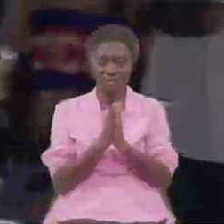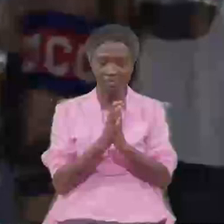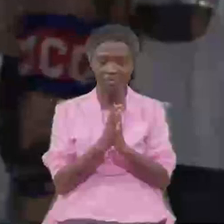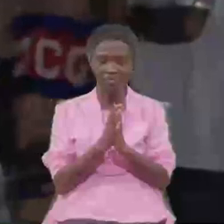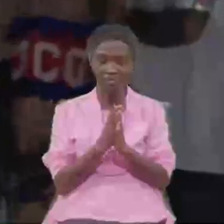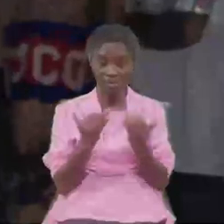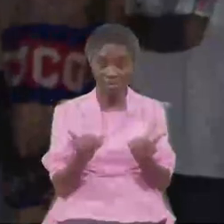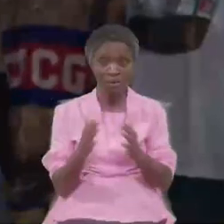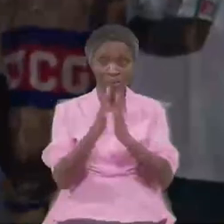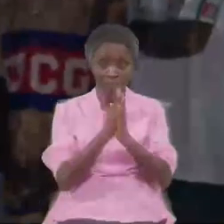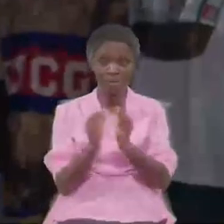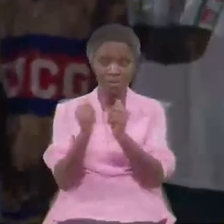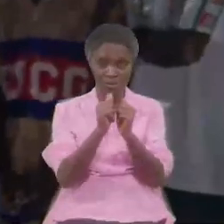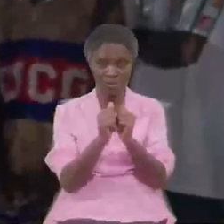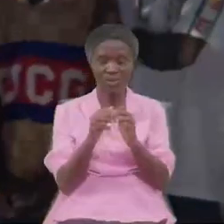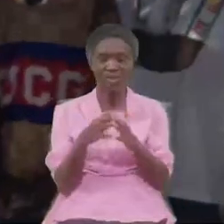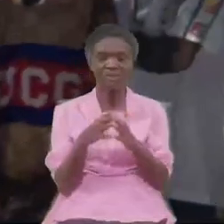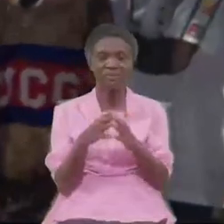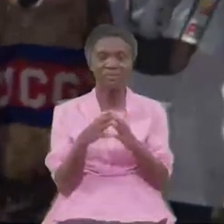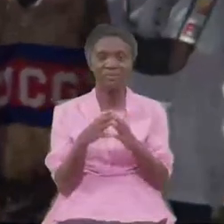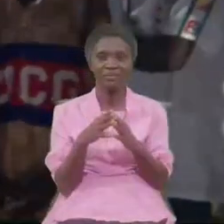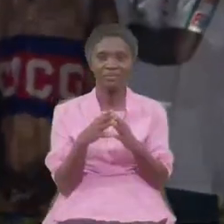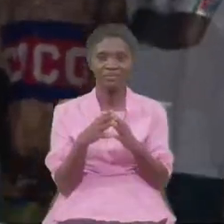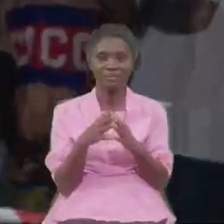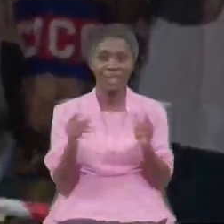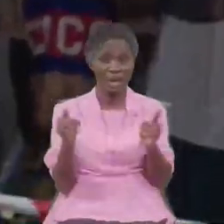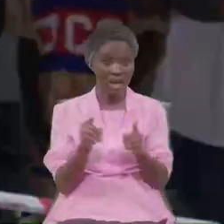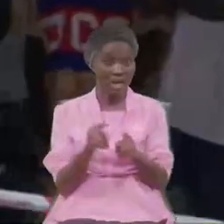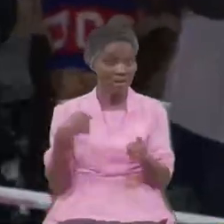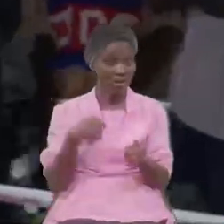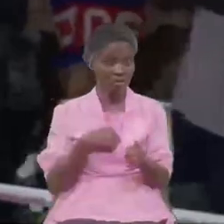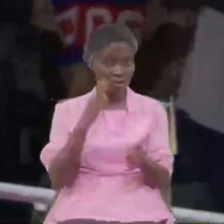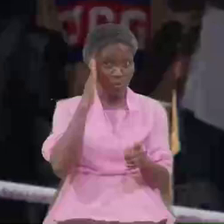Nous allons prier ensemble. Quand nous allons prier,